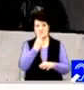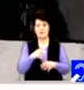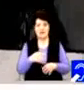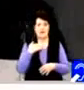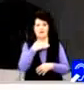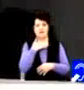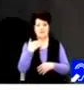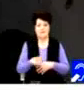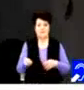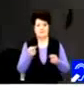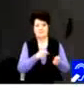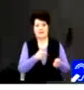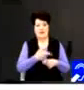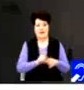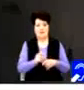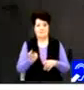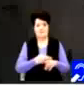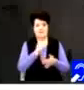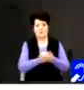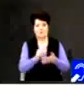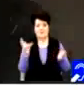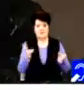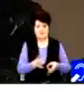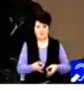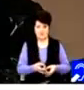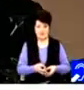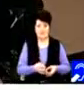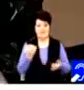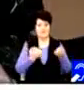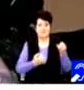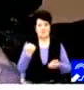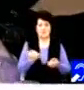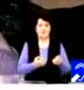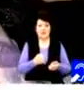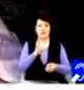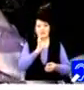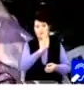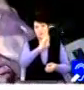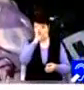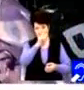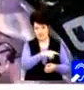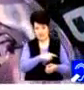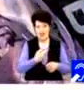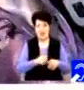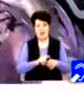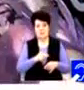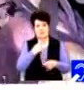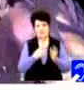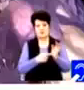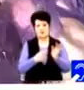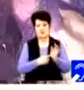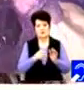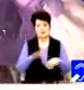mașină ce transporta produsele alimentare fără documentele necesare șoferul originar din nordul țării a recunoscut că cele 600 de